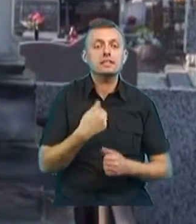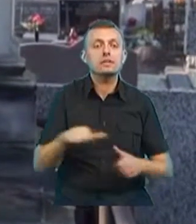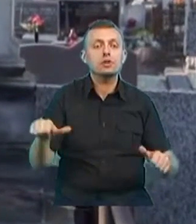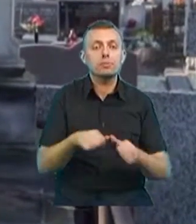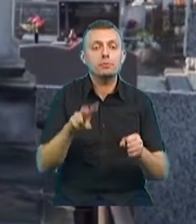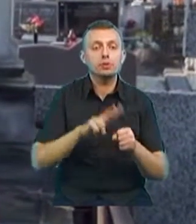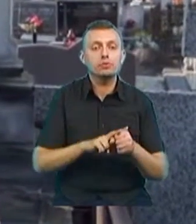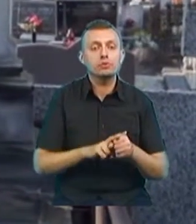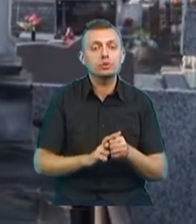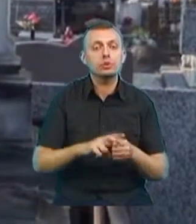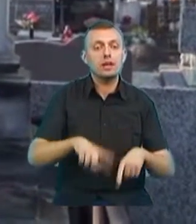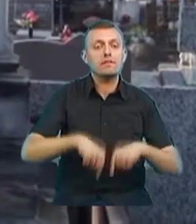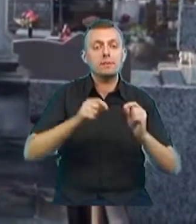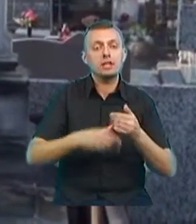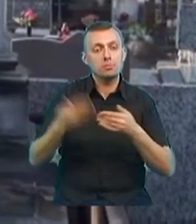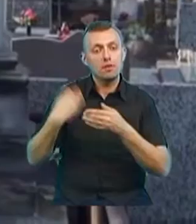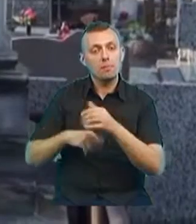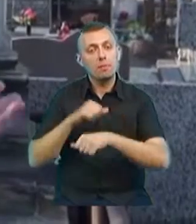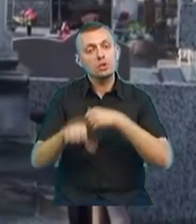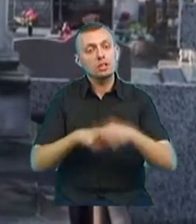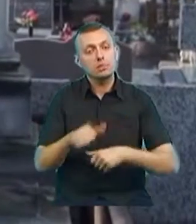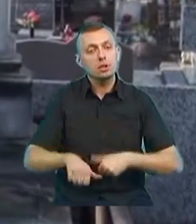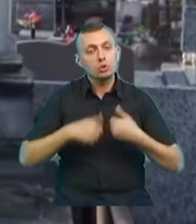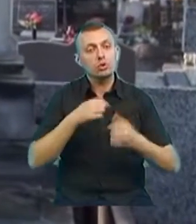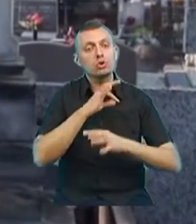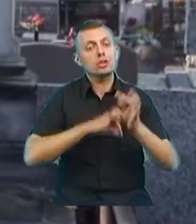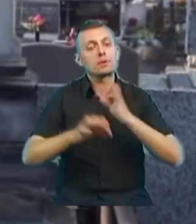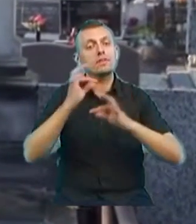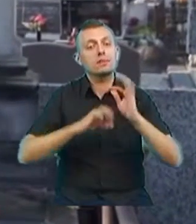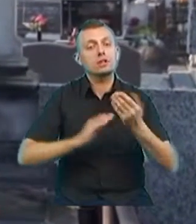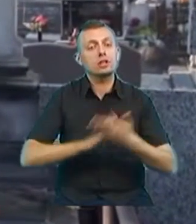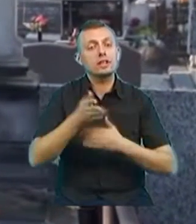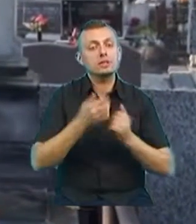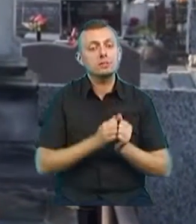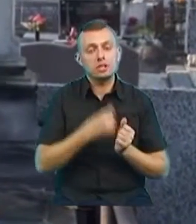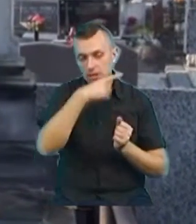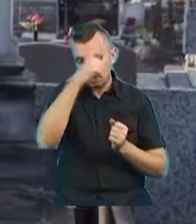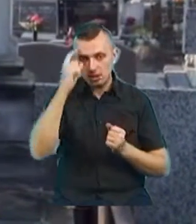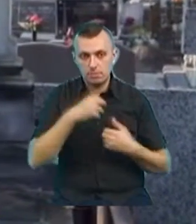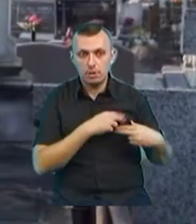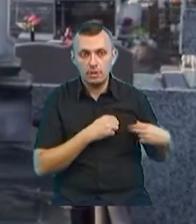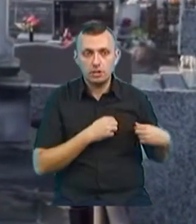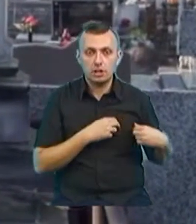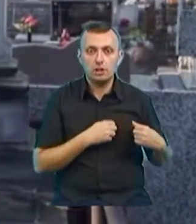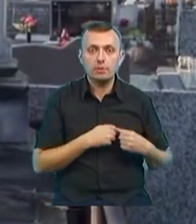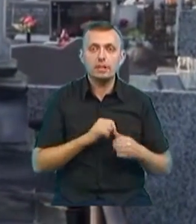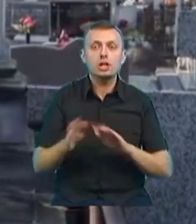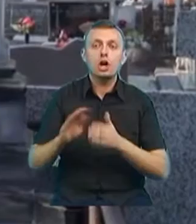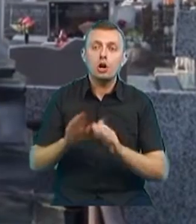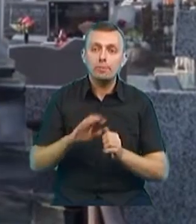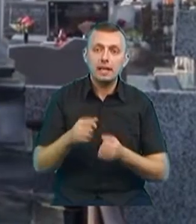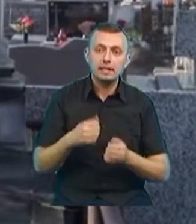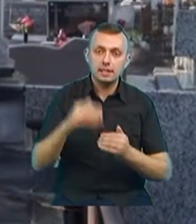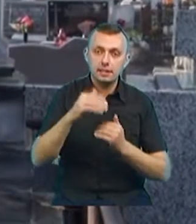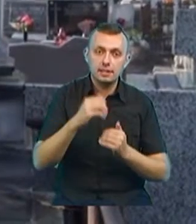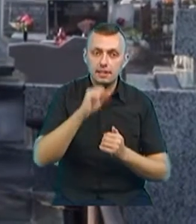pomnika Marcelego Nowaka. Jest to jeden z dwóch pomników, które zostały wytypowane w zeszłym roku do